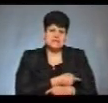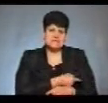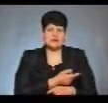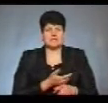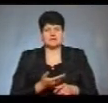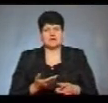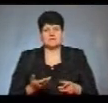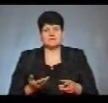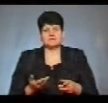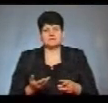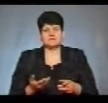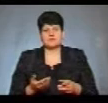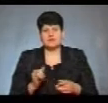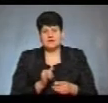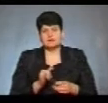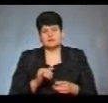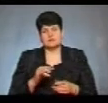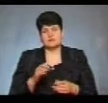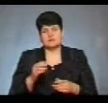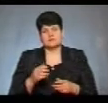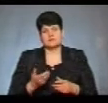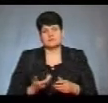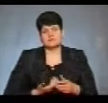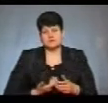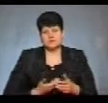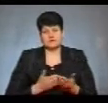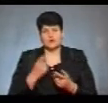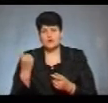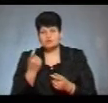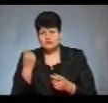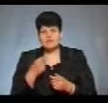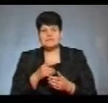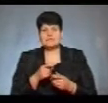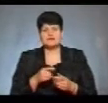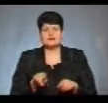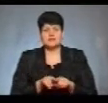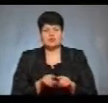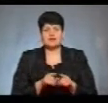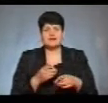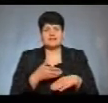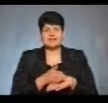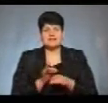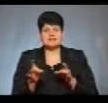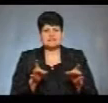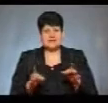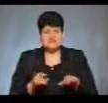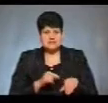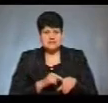і, власне, скажу, комунальне господарство. Зачіпають програми обов'язково децентралізацію, так як